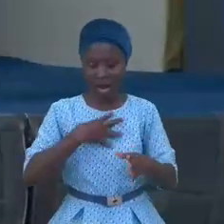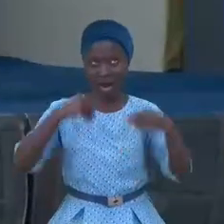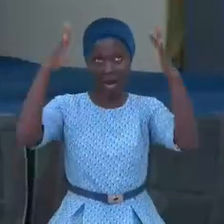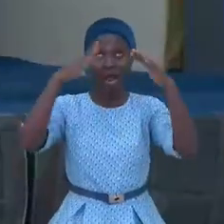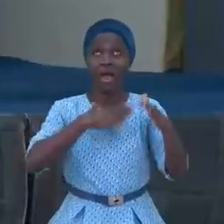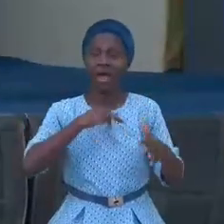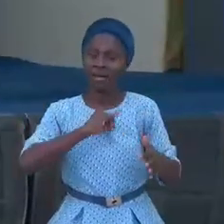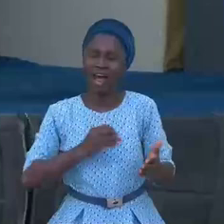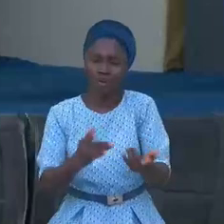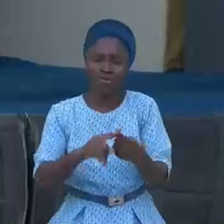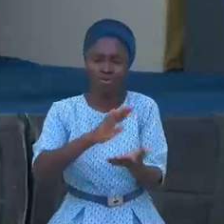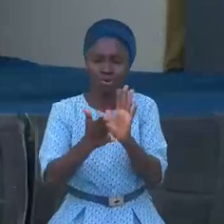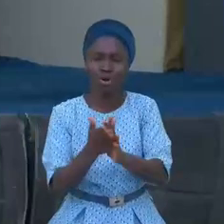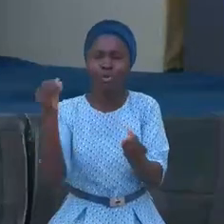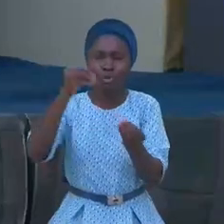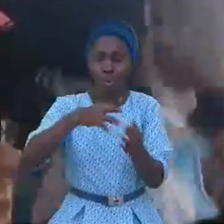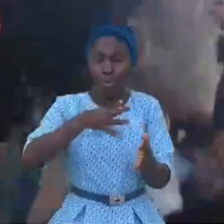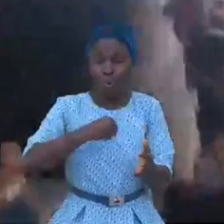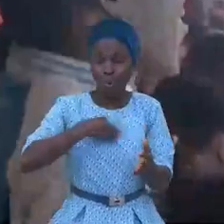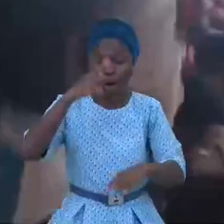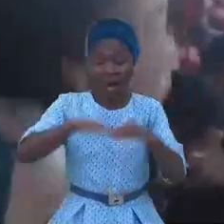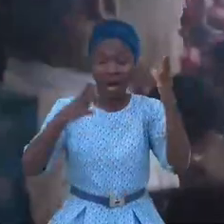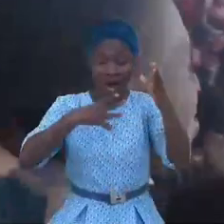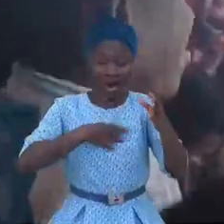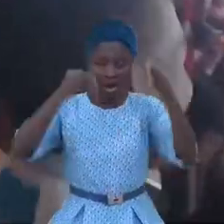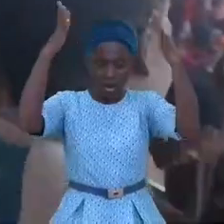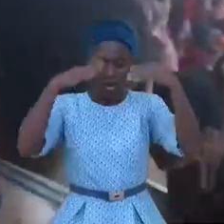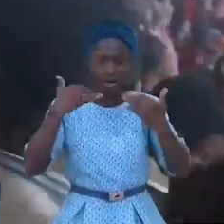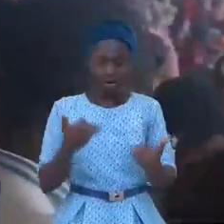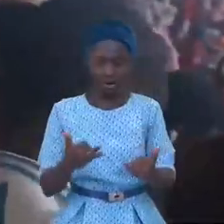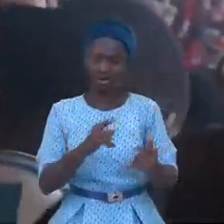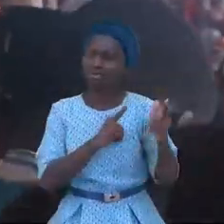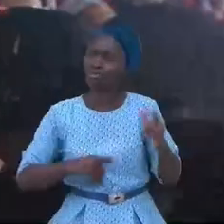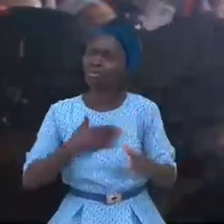je vais être même plus blanc que la neige maintenant. Seigneur, fais-le.